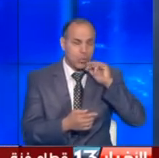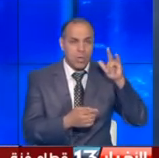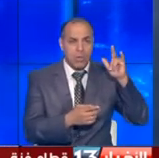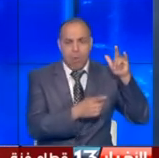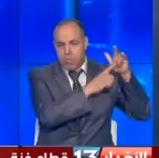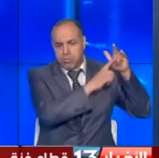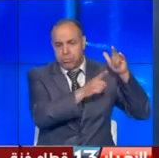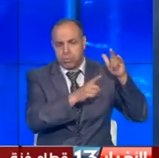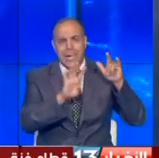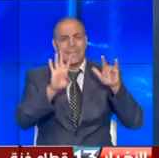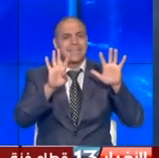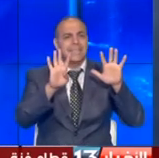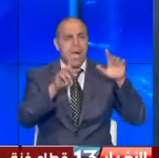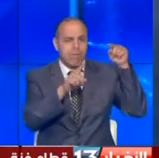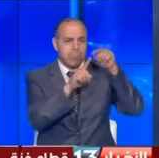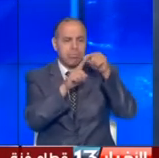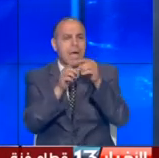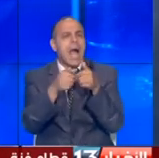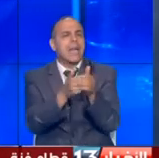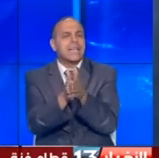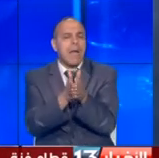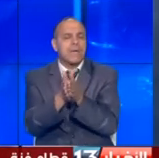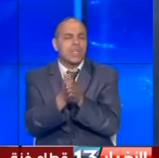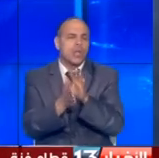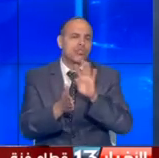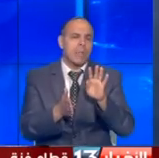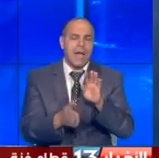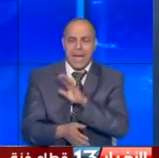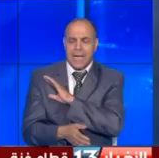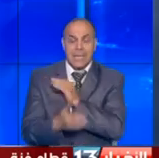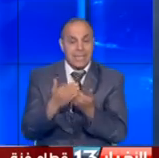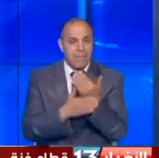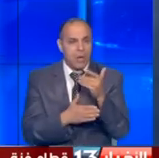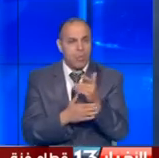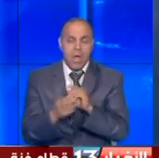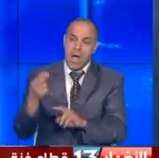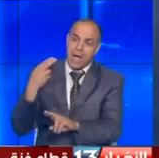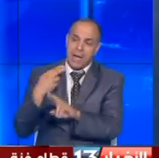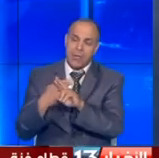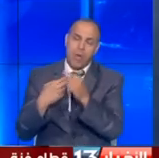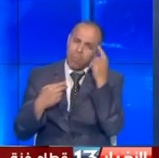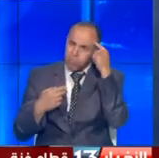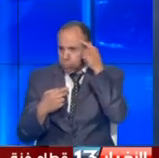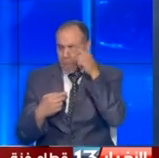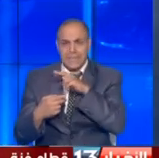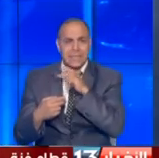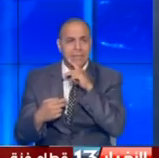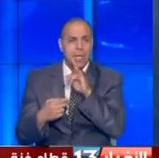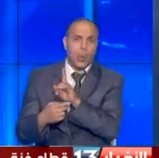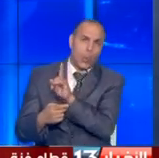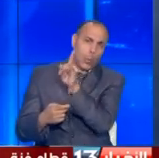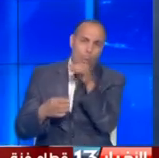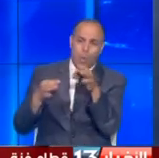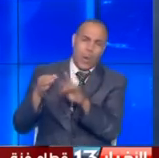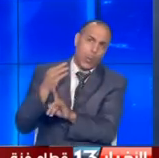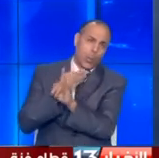الاحتلال قصفت 9 أهداف لحركة حماس شمال قطاع غزة فجر اليوم، ردا على ما زعمت أنها طائرات